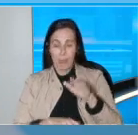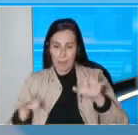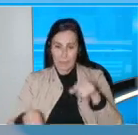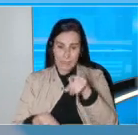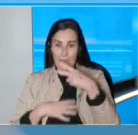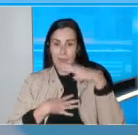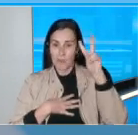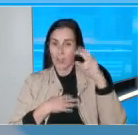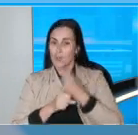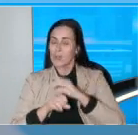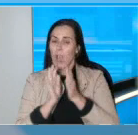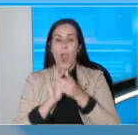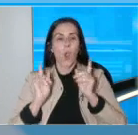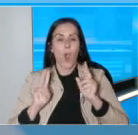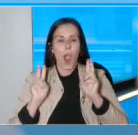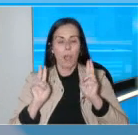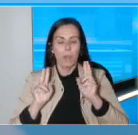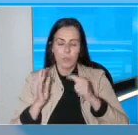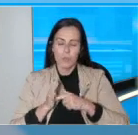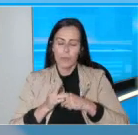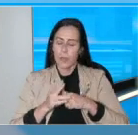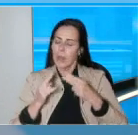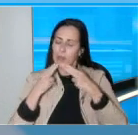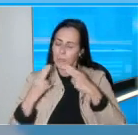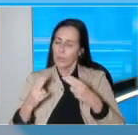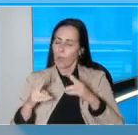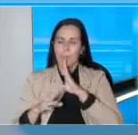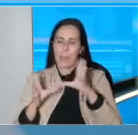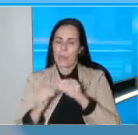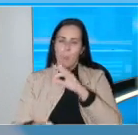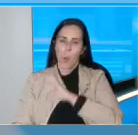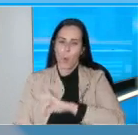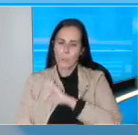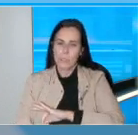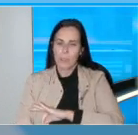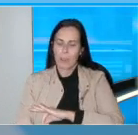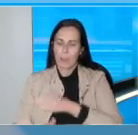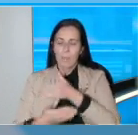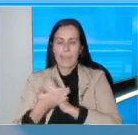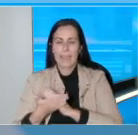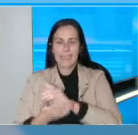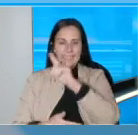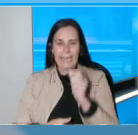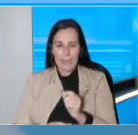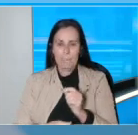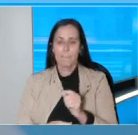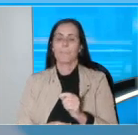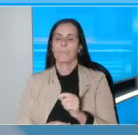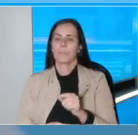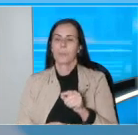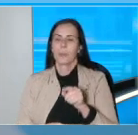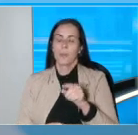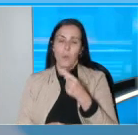והוא אמר שהוא יעשה כל מה שהוא יכול כדי לפתור את הסכסוך מול רוסיה במזרח אוקראינה, בחצי האי קרים. הוא דיבר